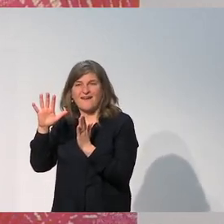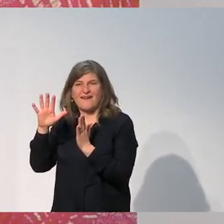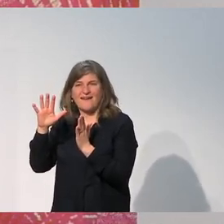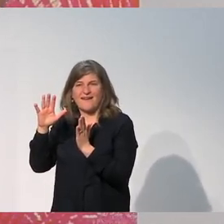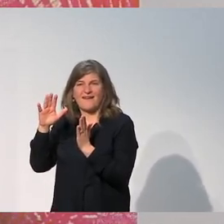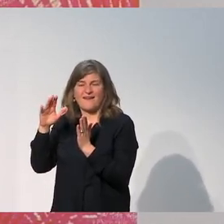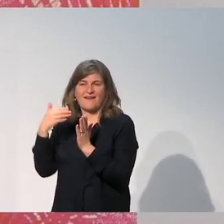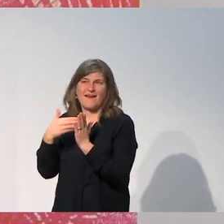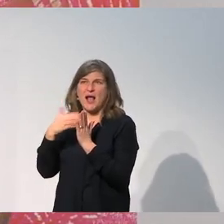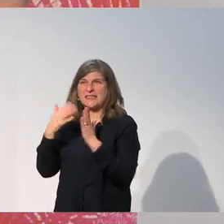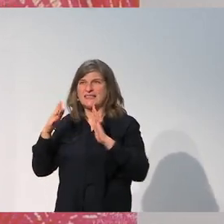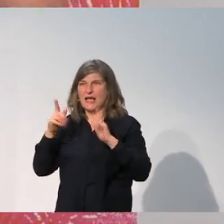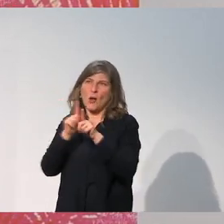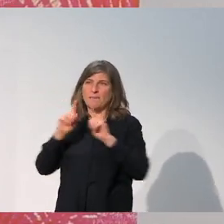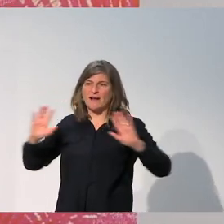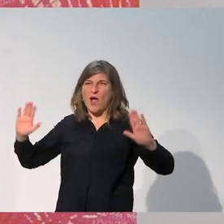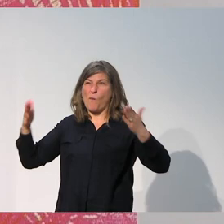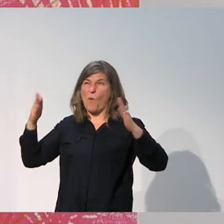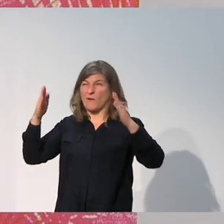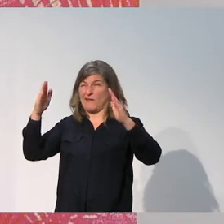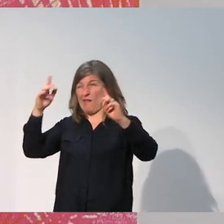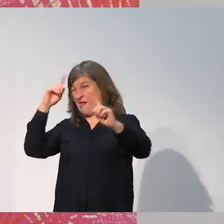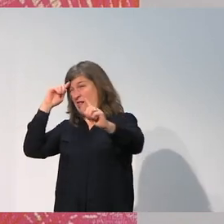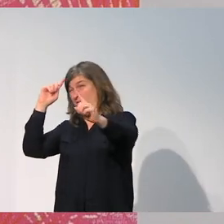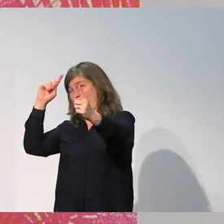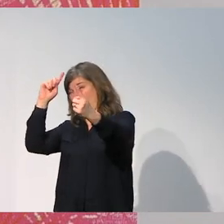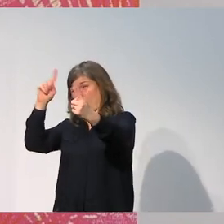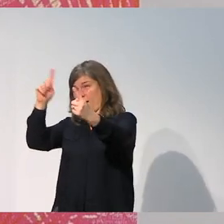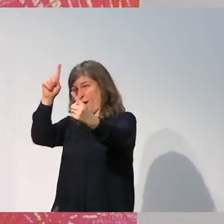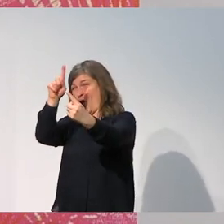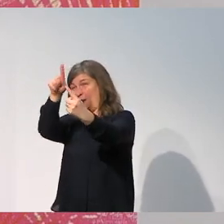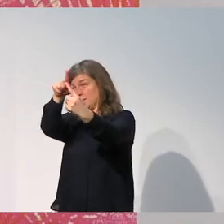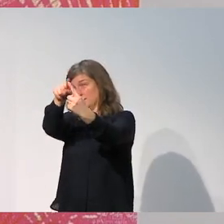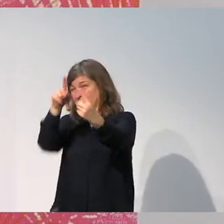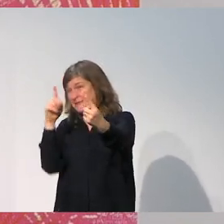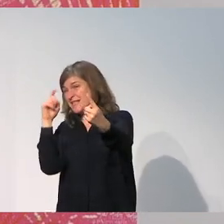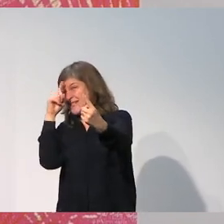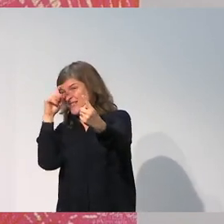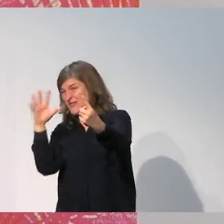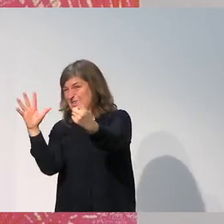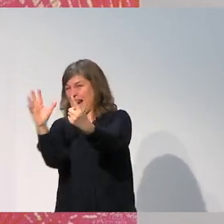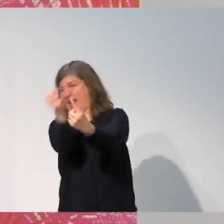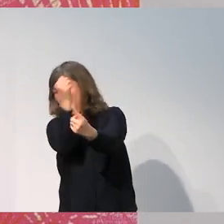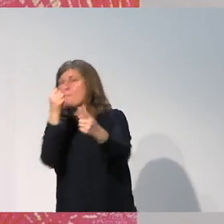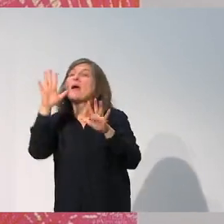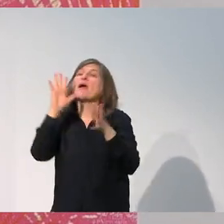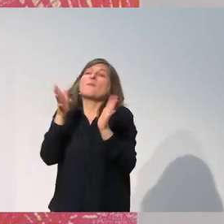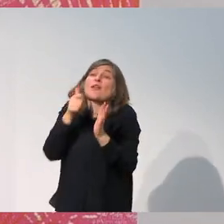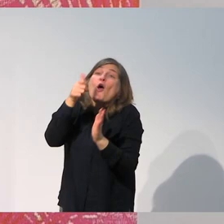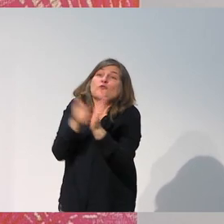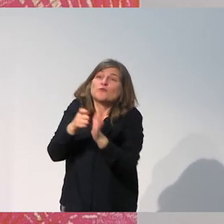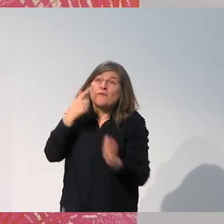haut du mont Shelia pour moi. C'est peut-être c'est difficile. Enfin, voilà, en tout cas peut-être un jour, mais.